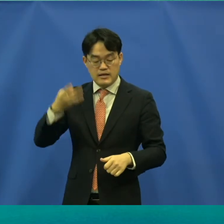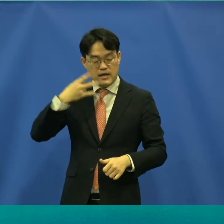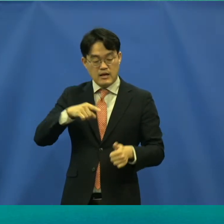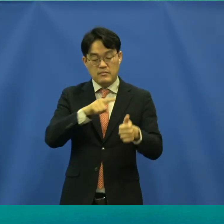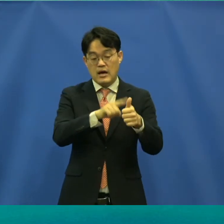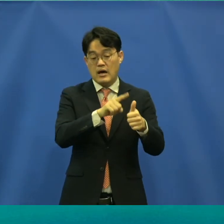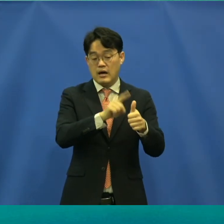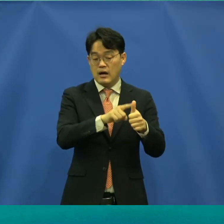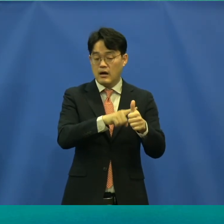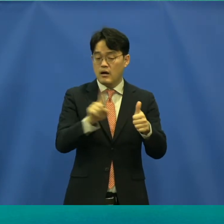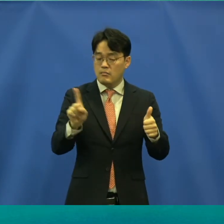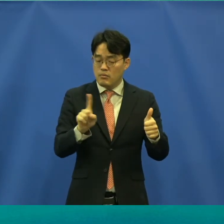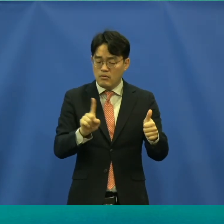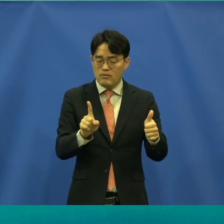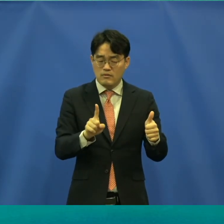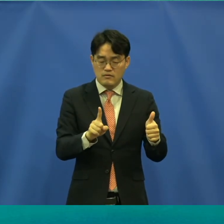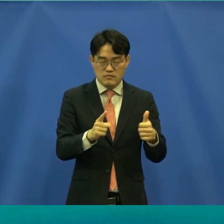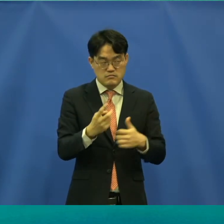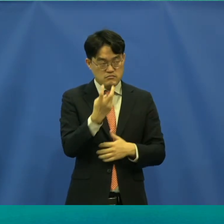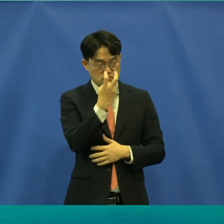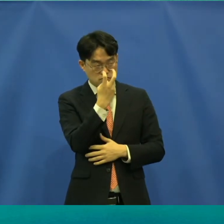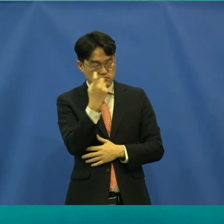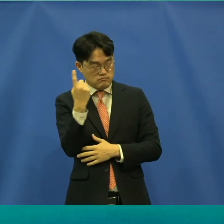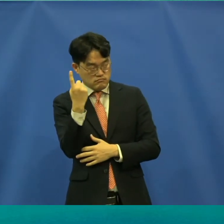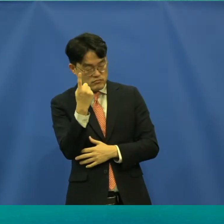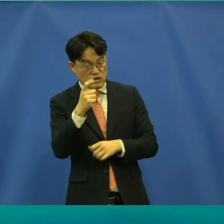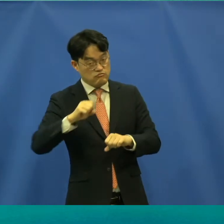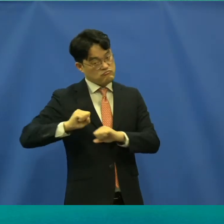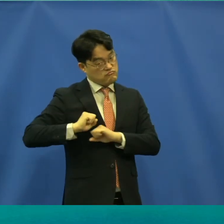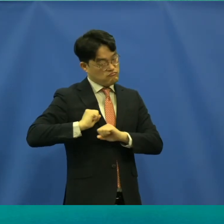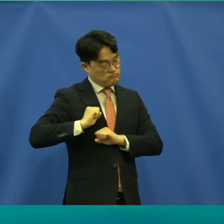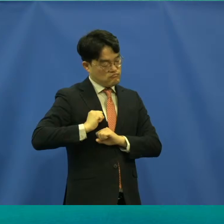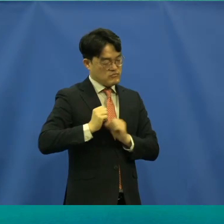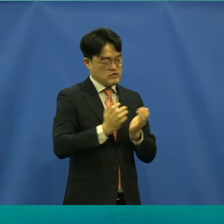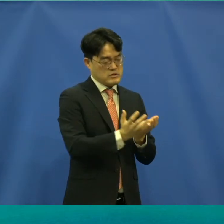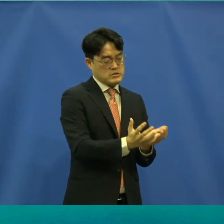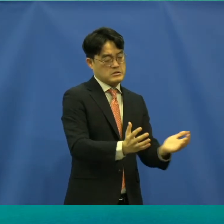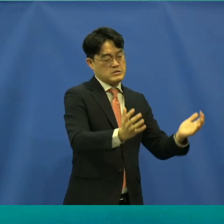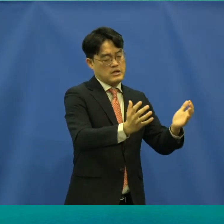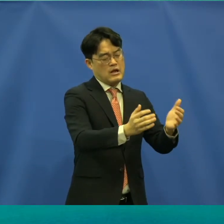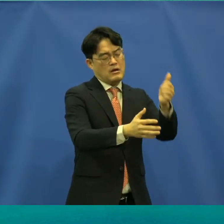예레미야가 아직 시대 뜰에 갇혀 있을 때에 여호와의 말씀이 그에게 두